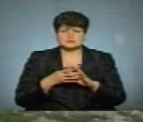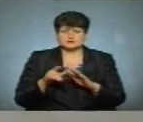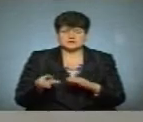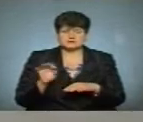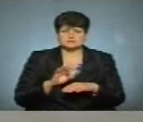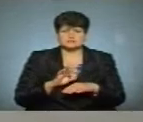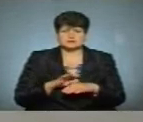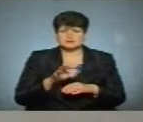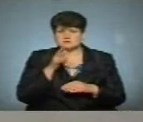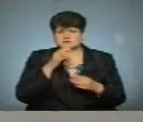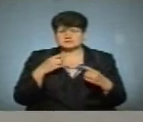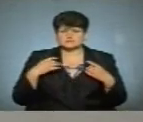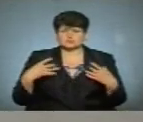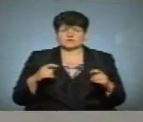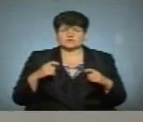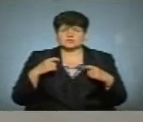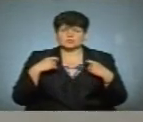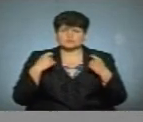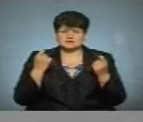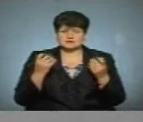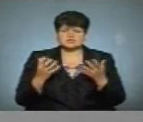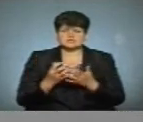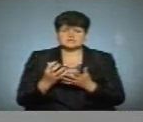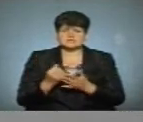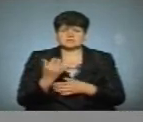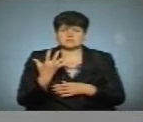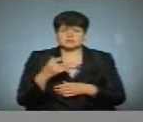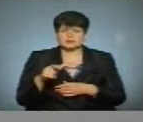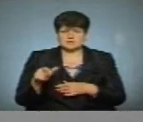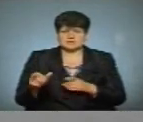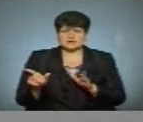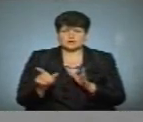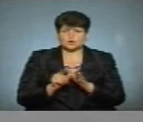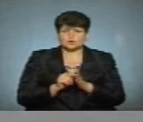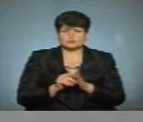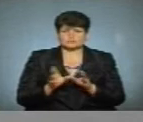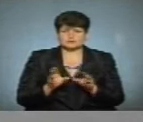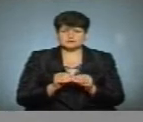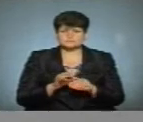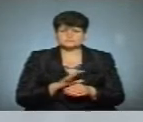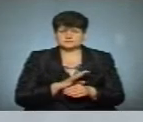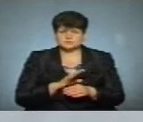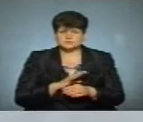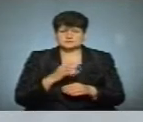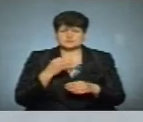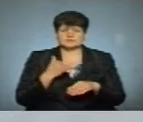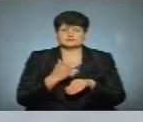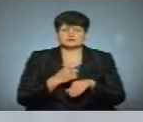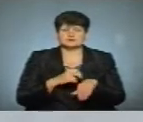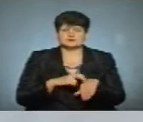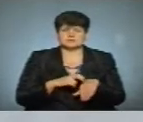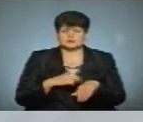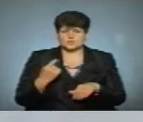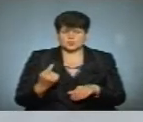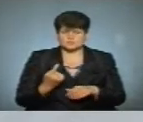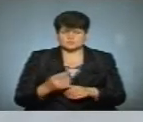час святкування ювілею, COVID-19 виявили ще у 5 людей, які контактували з ними, повідомила головна санітарна лікарка області